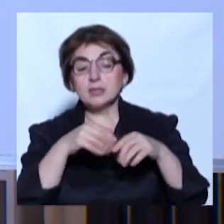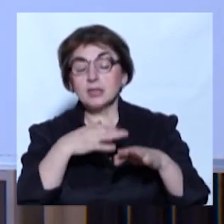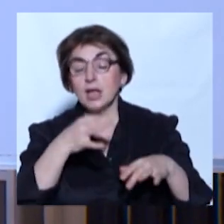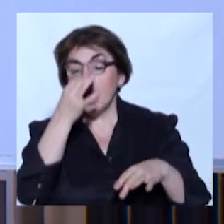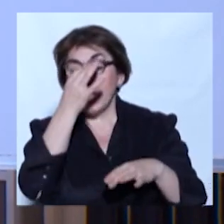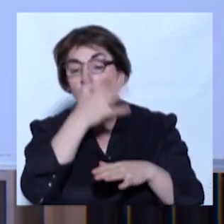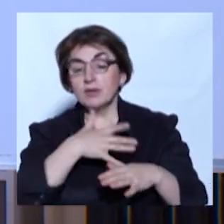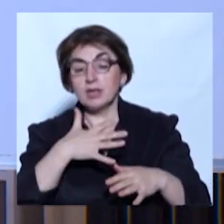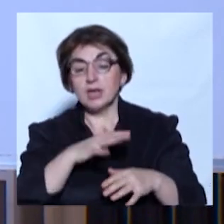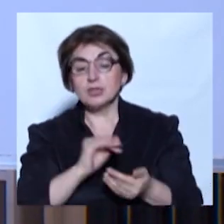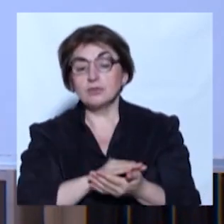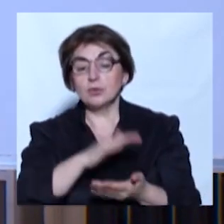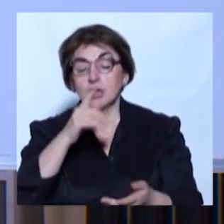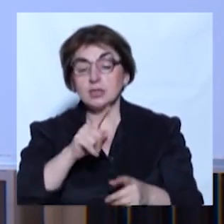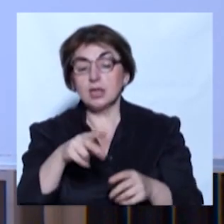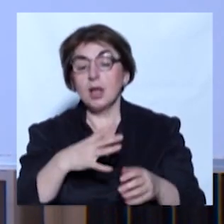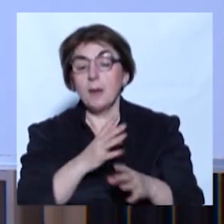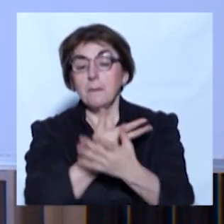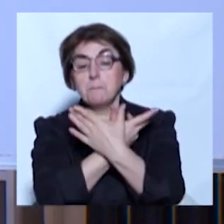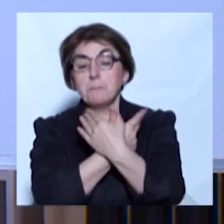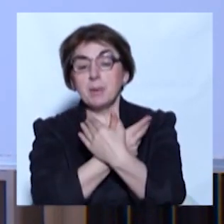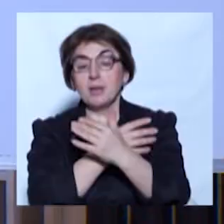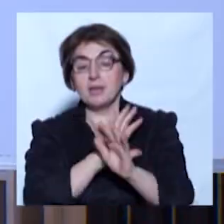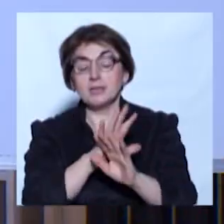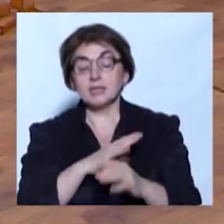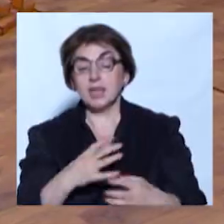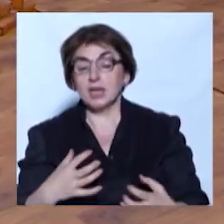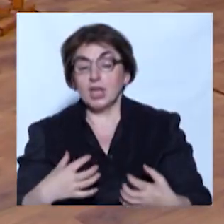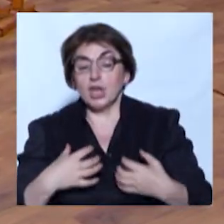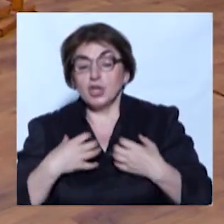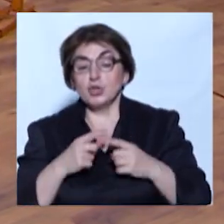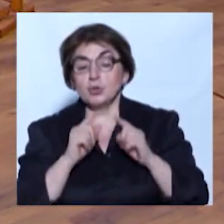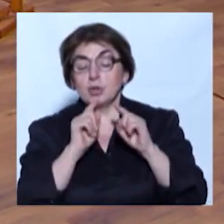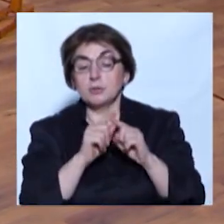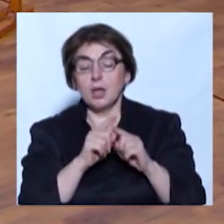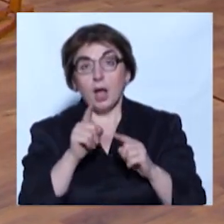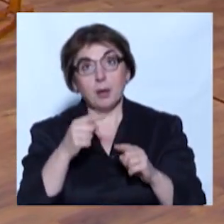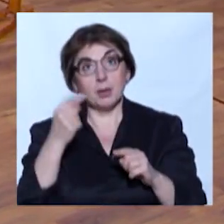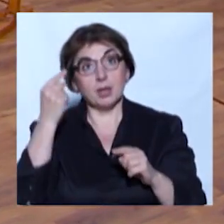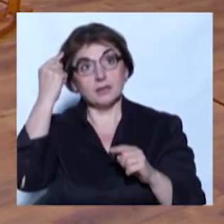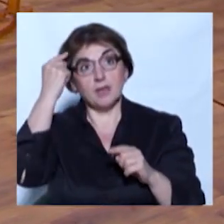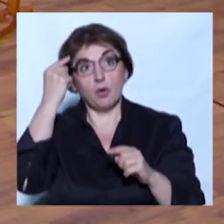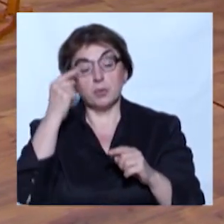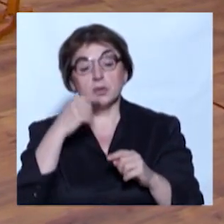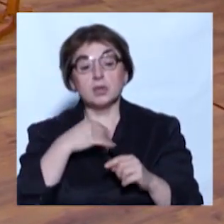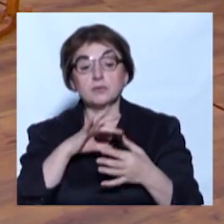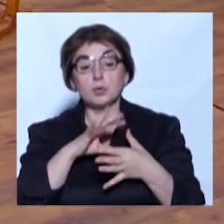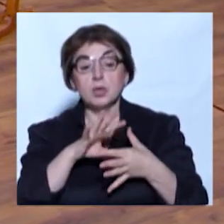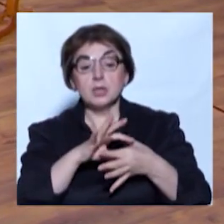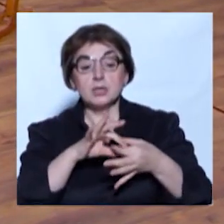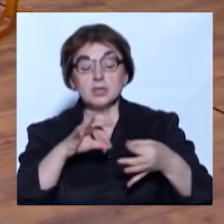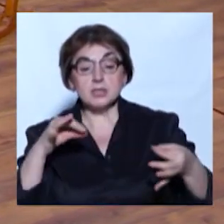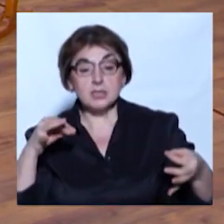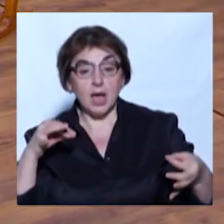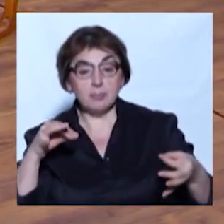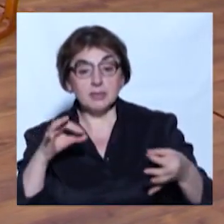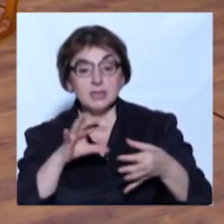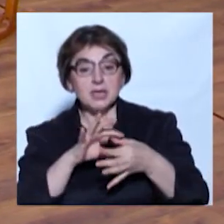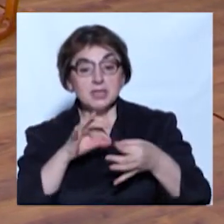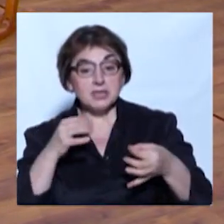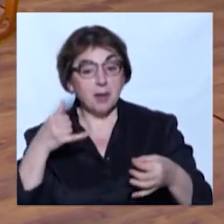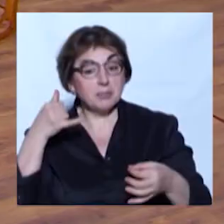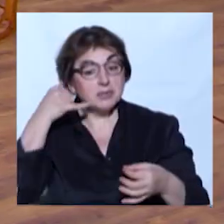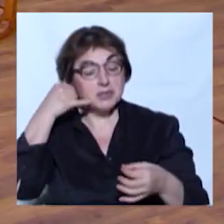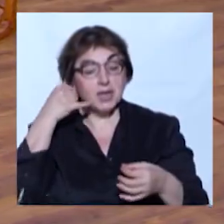სულაც აღარ ეშინოდა მისი. მოდით დავფიქრდეთ ძაფის ტელეფონის მუშაობის პრინციპზე. ნიანგის ხმა გააძლიერა